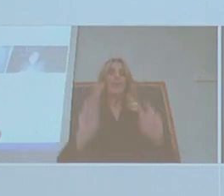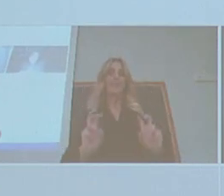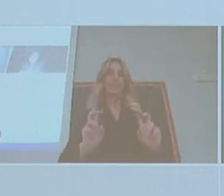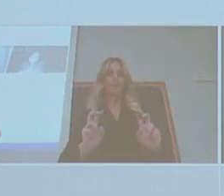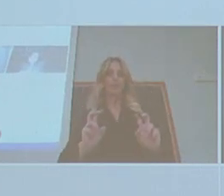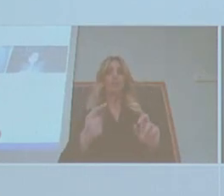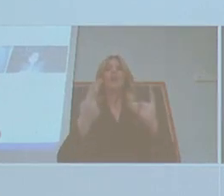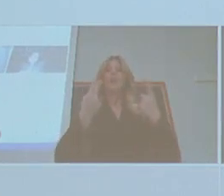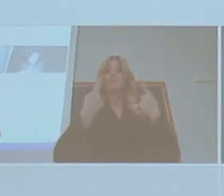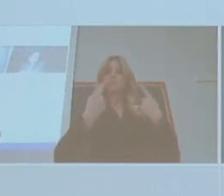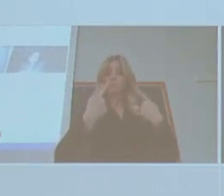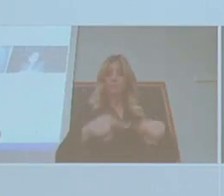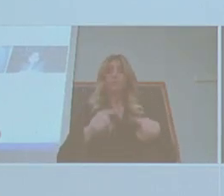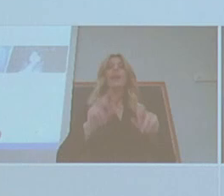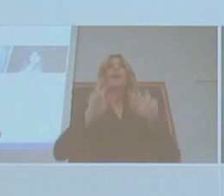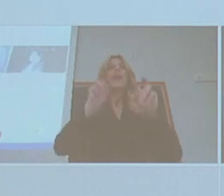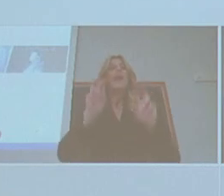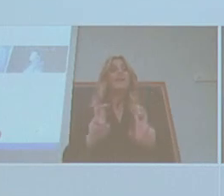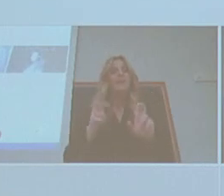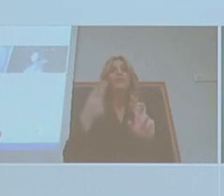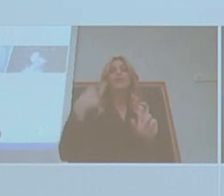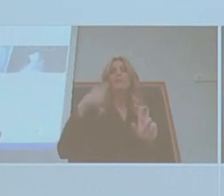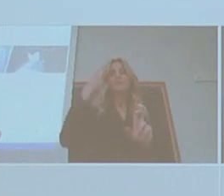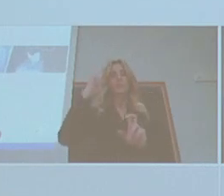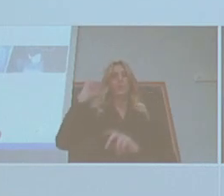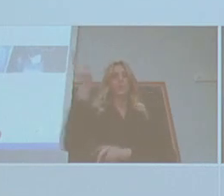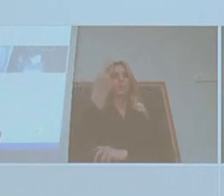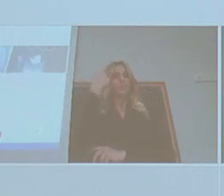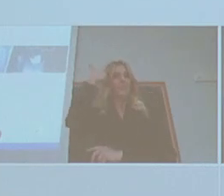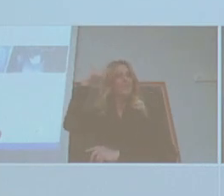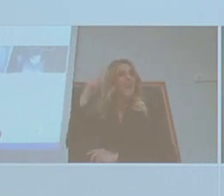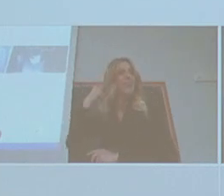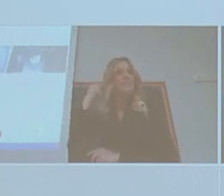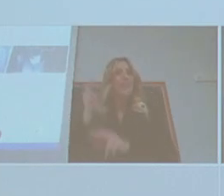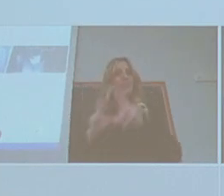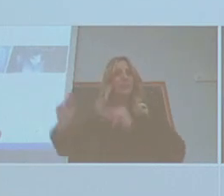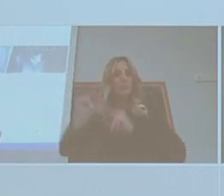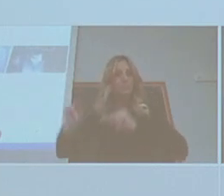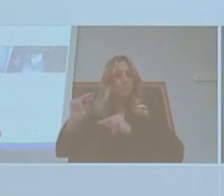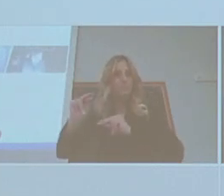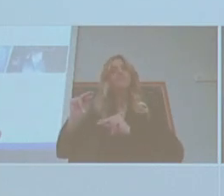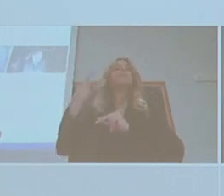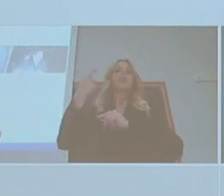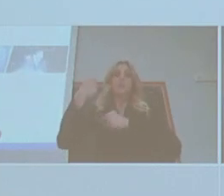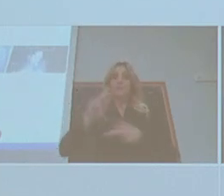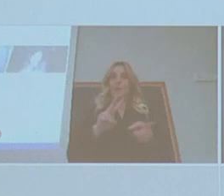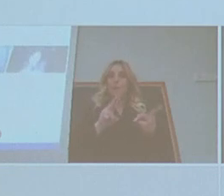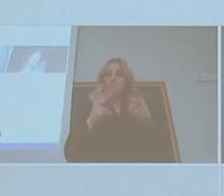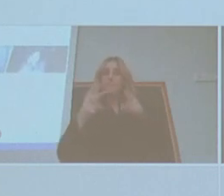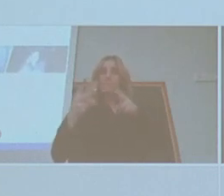qui la transizione energetica di cui tutti sentiamo parlare. E quindi il